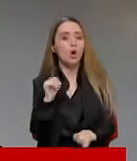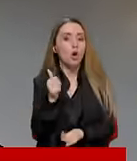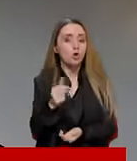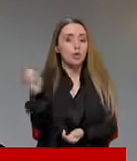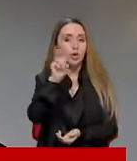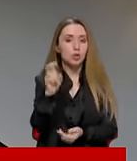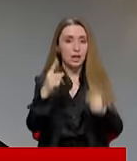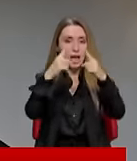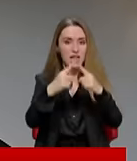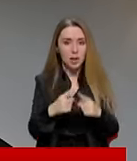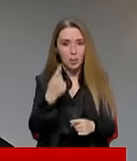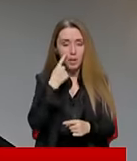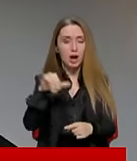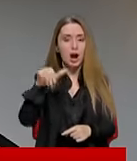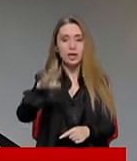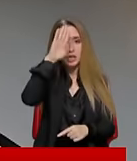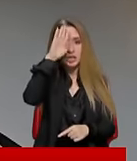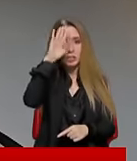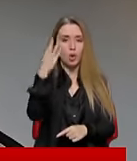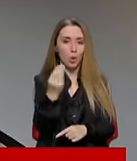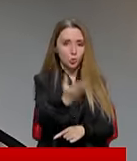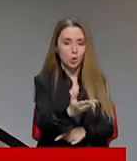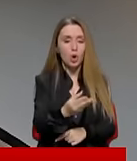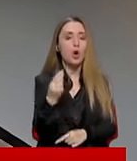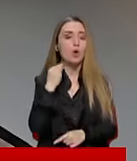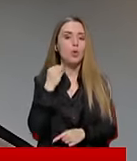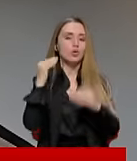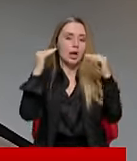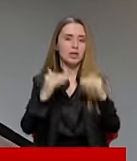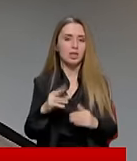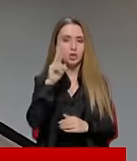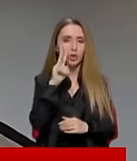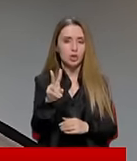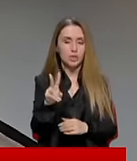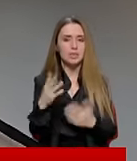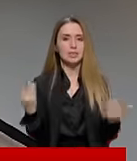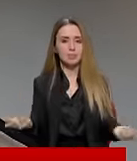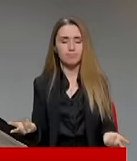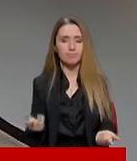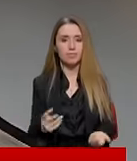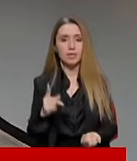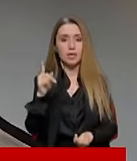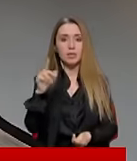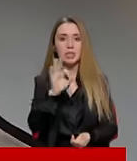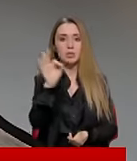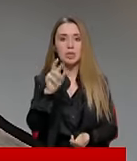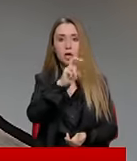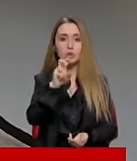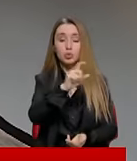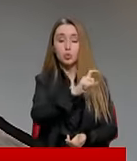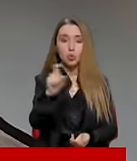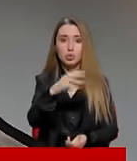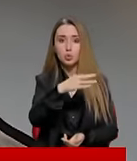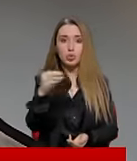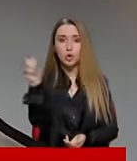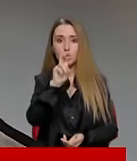doları hesap ettiğiniz zaman aynısı İstanbul'da da oldu borcun azaldığını göreceksiniz kaldı ki 1 milyar 900 milyona yakın